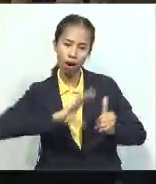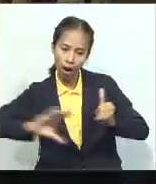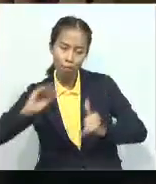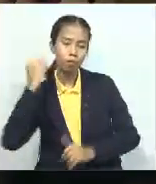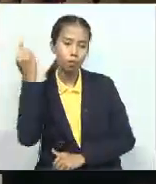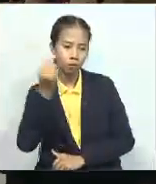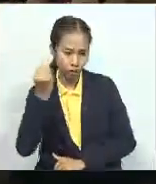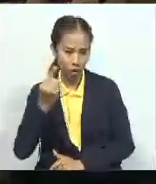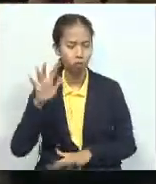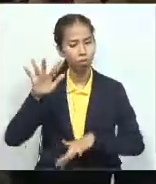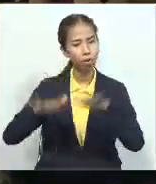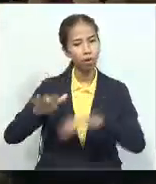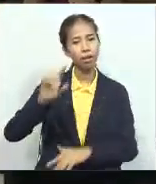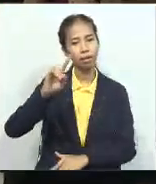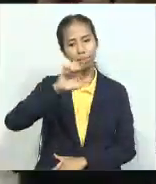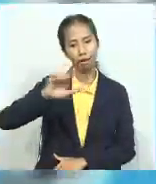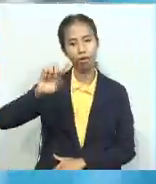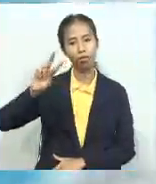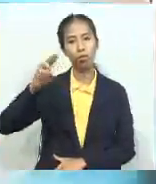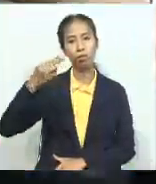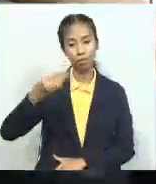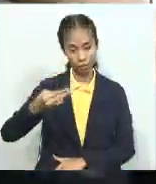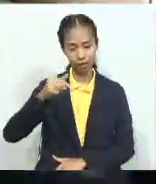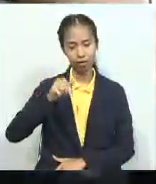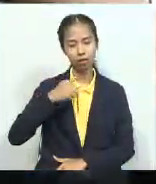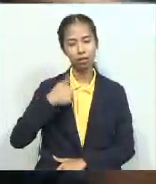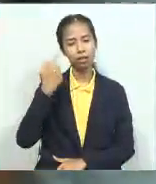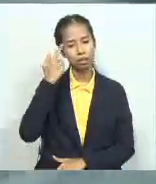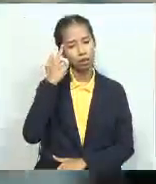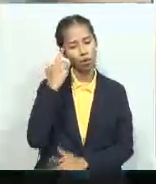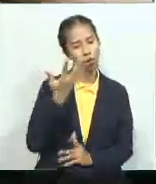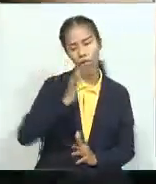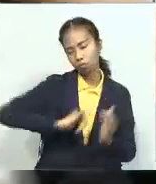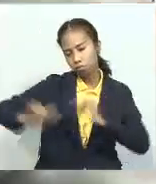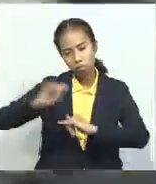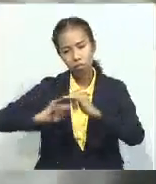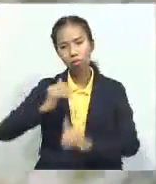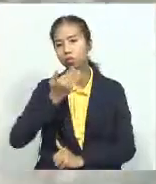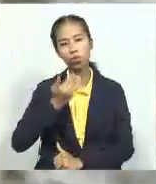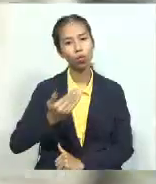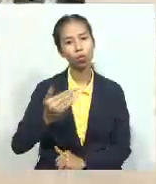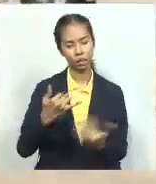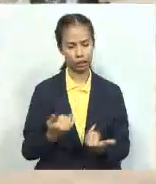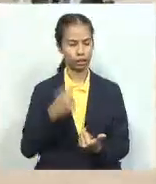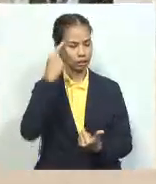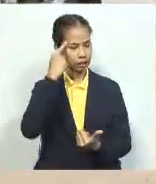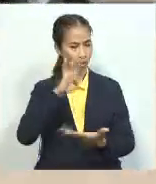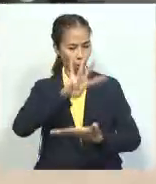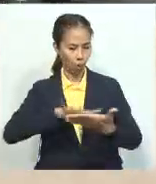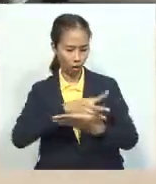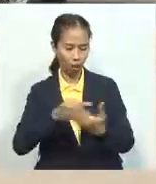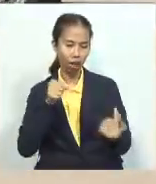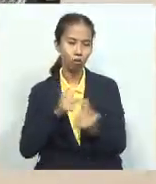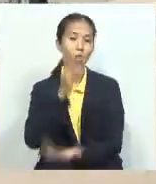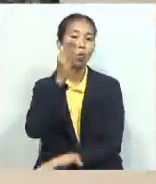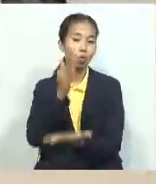ยวไปแล้วประมาณ 1,200,000 คนซึ่งเป็นการเดินทางอย่างต่อเนื่องโดยผู้โดยสารได้มีการวางแผนการเดินทางในวันหยุด